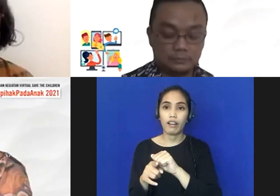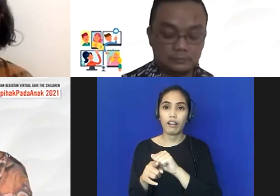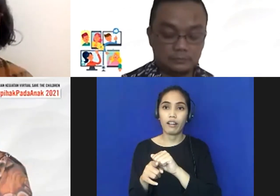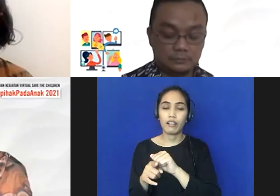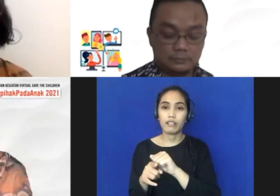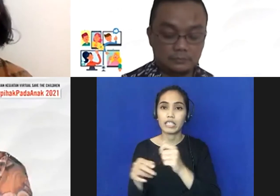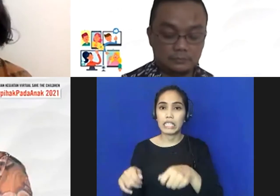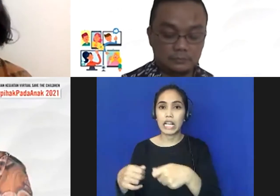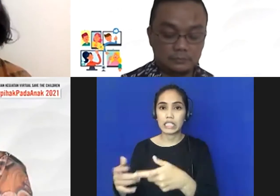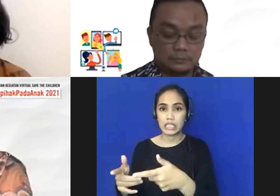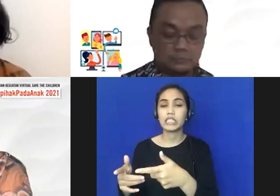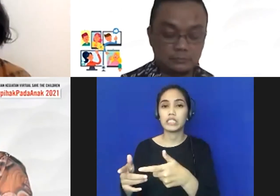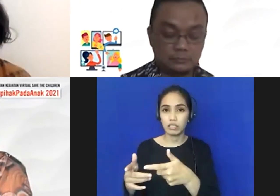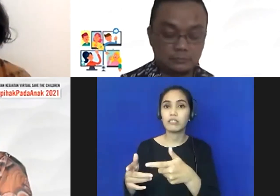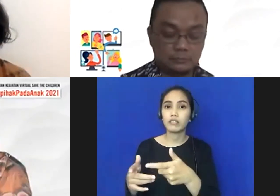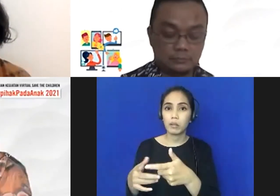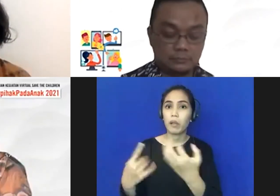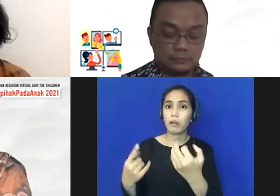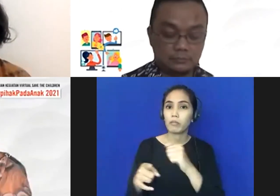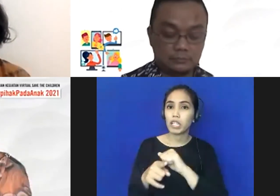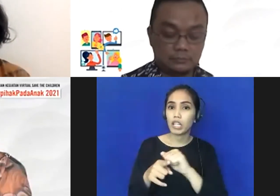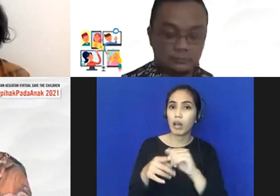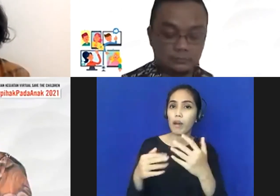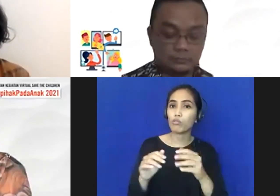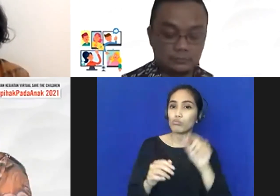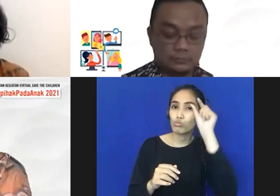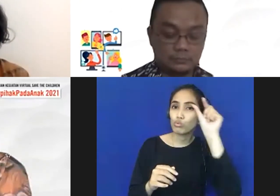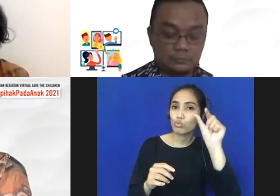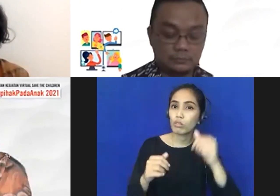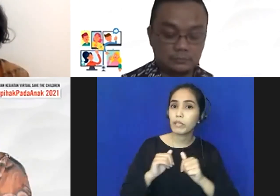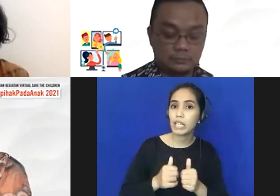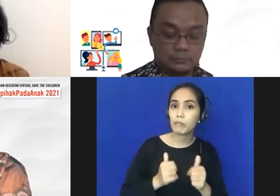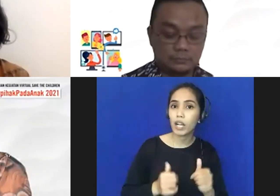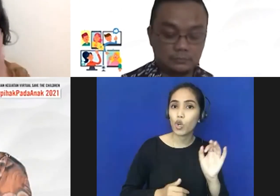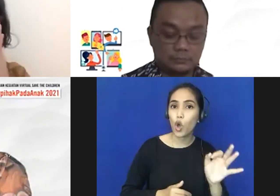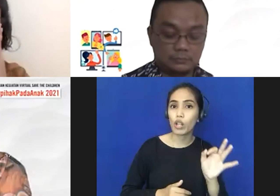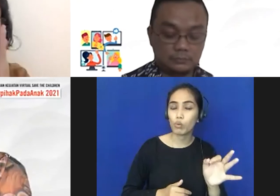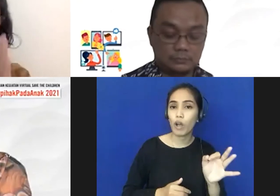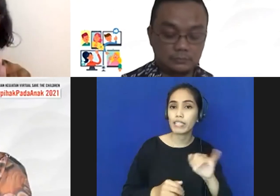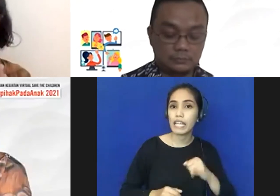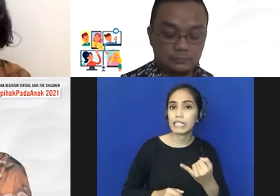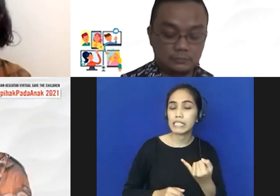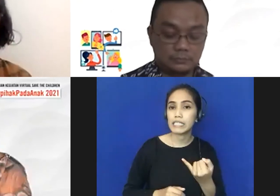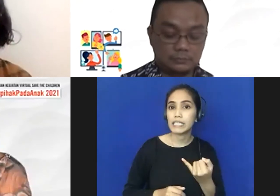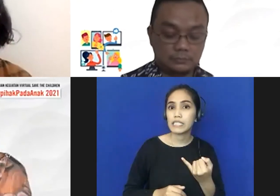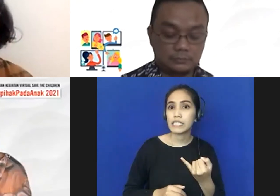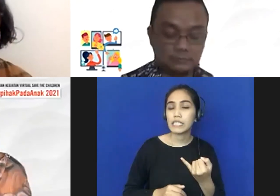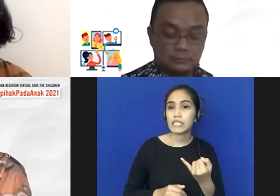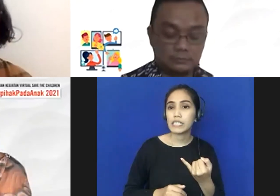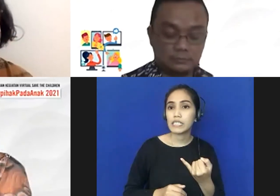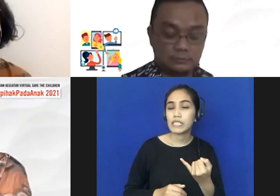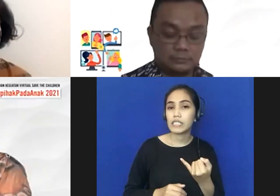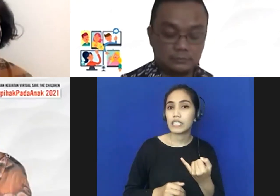kita berikan, tentu saja pelatihannya memang untuk menyiapkan orang tua menjadi jadi peer